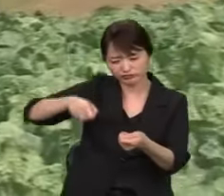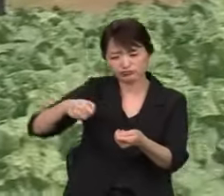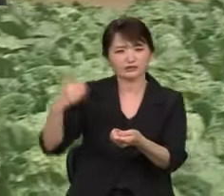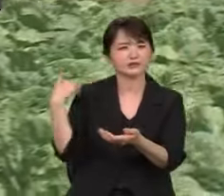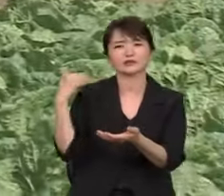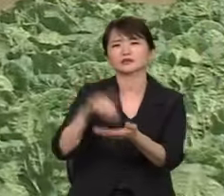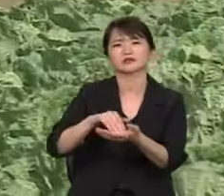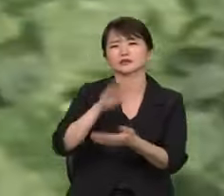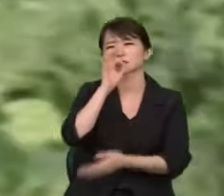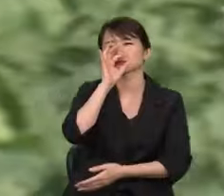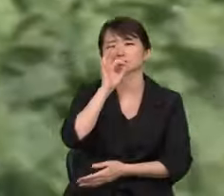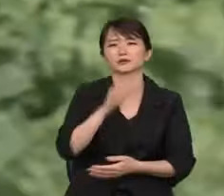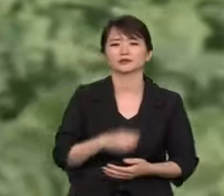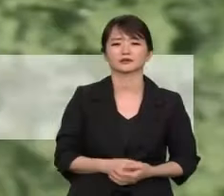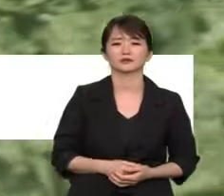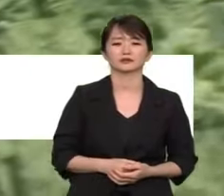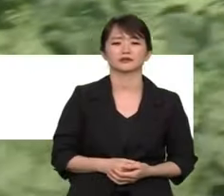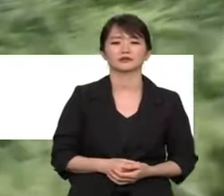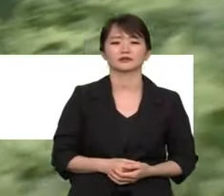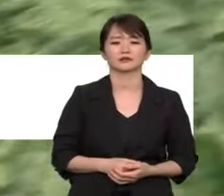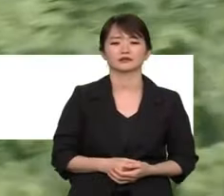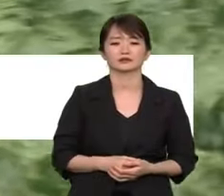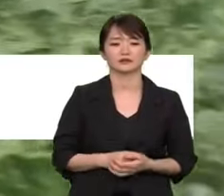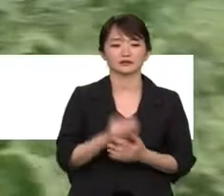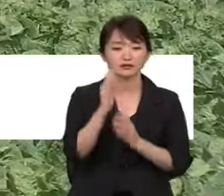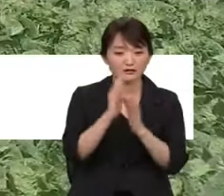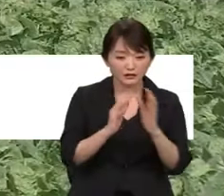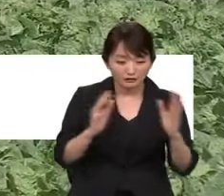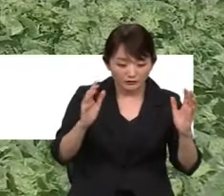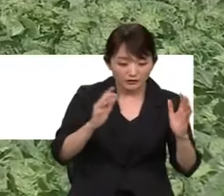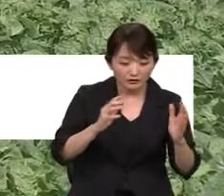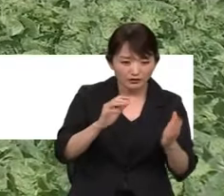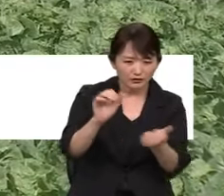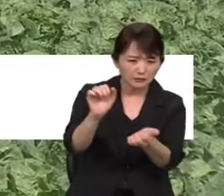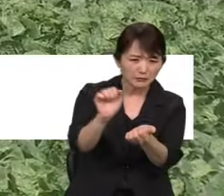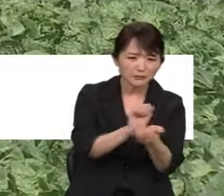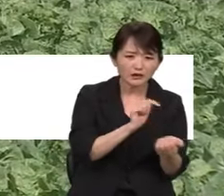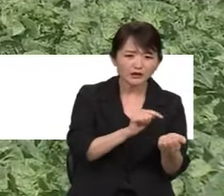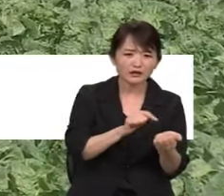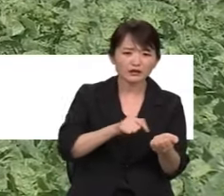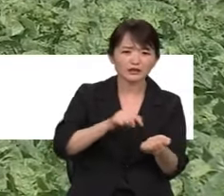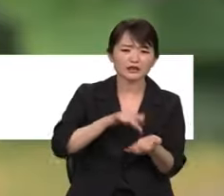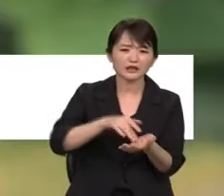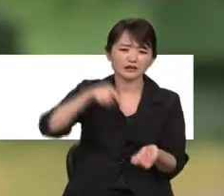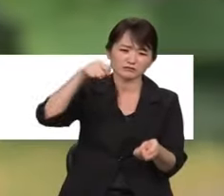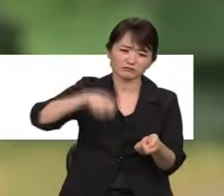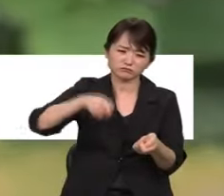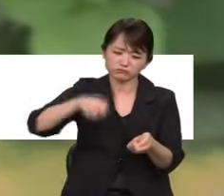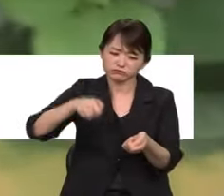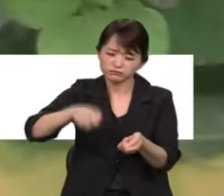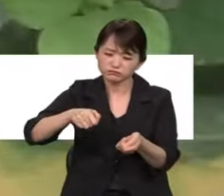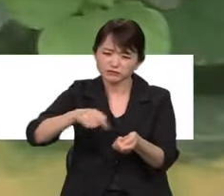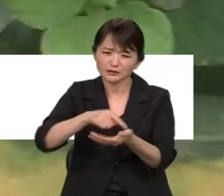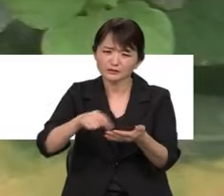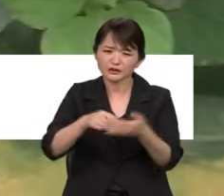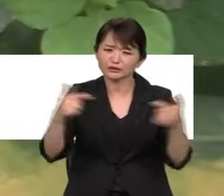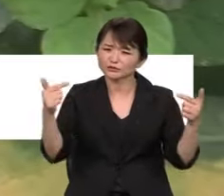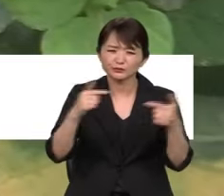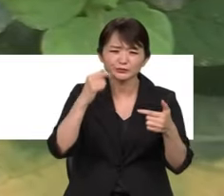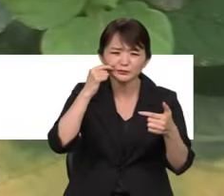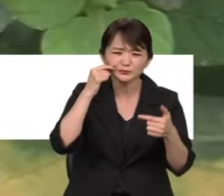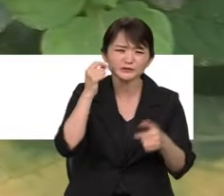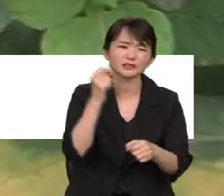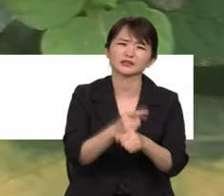않습니다. 병이 많이 온 배추는 약을 살포한다고 해서 피해를 줄이거나 이러지 못했죠.